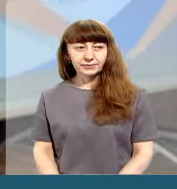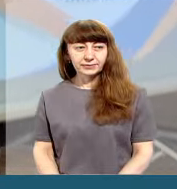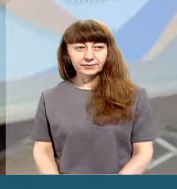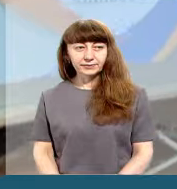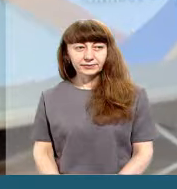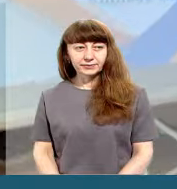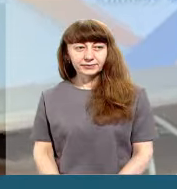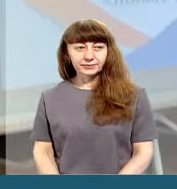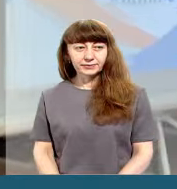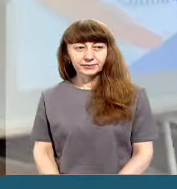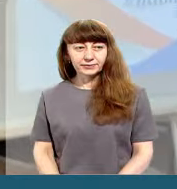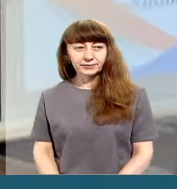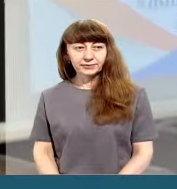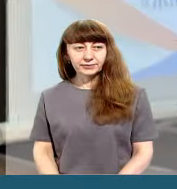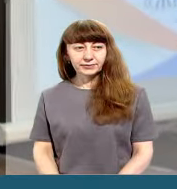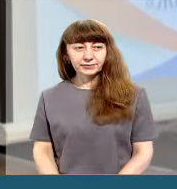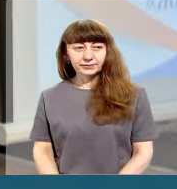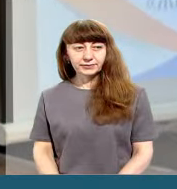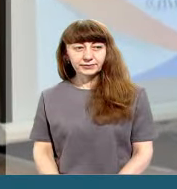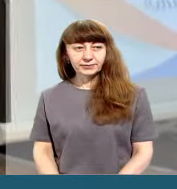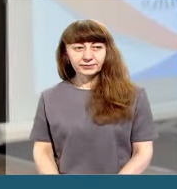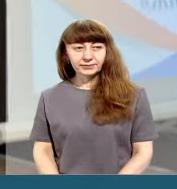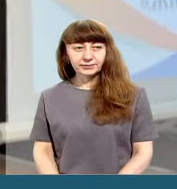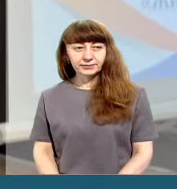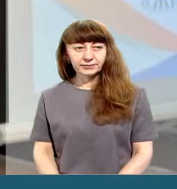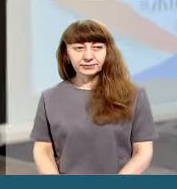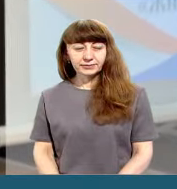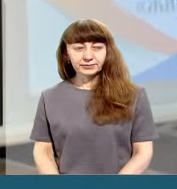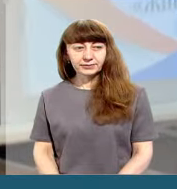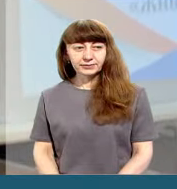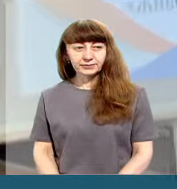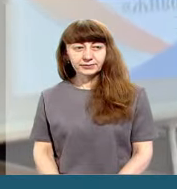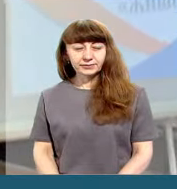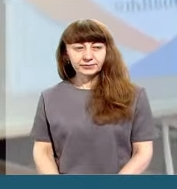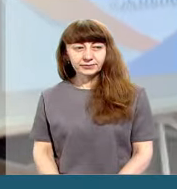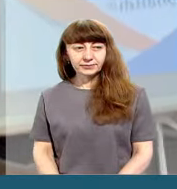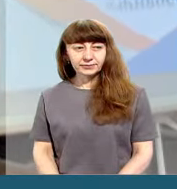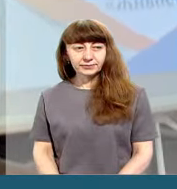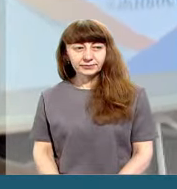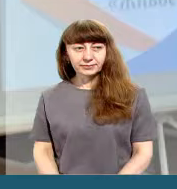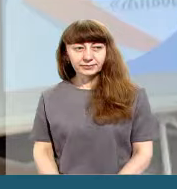мною мучился самый искусный маг.